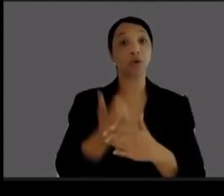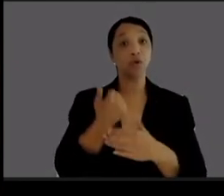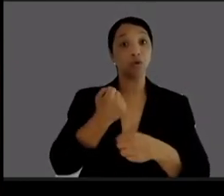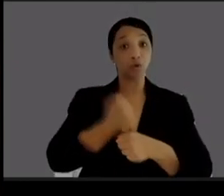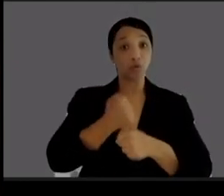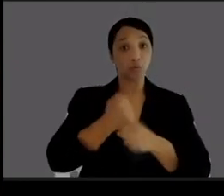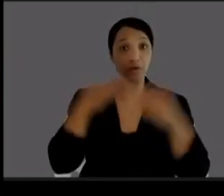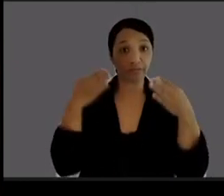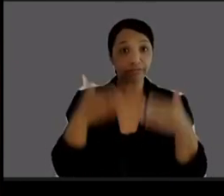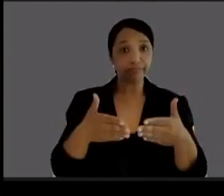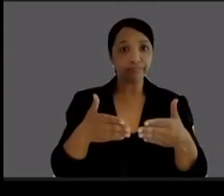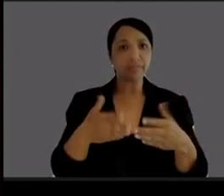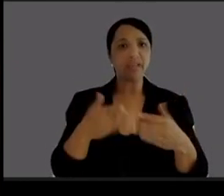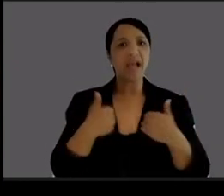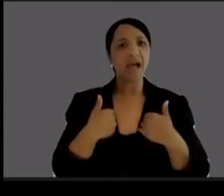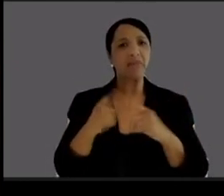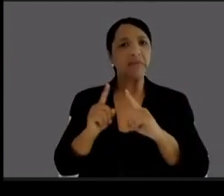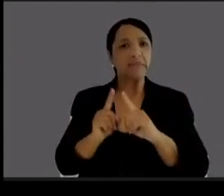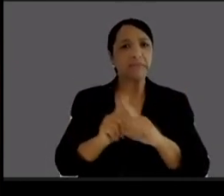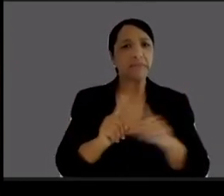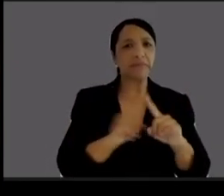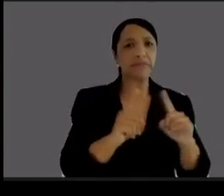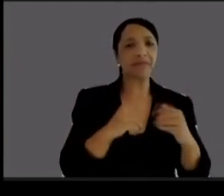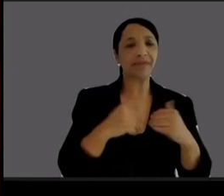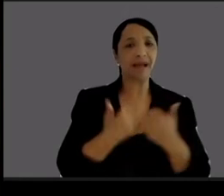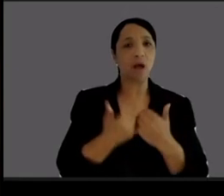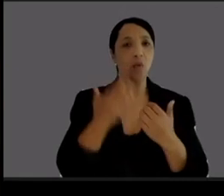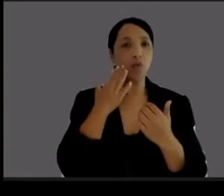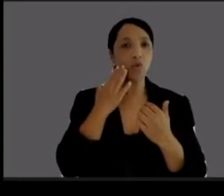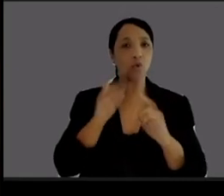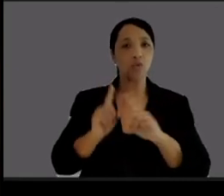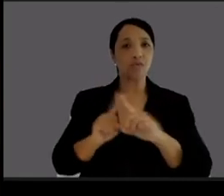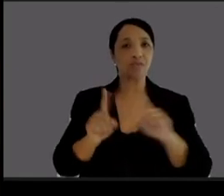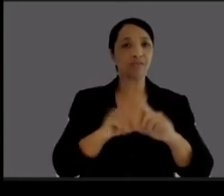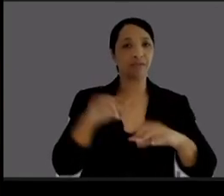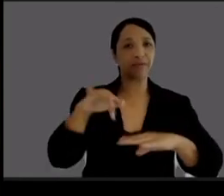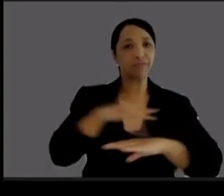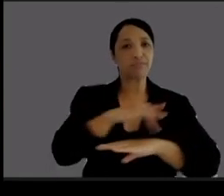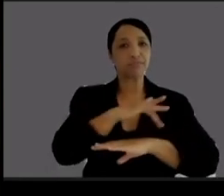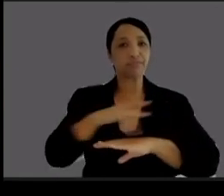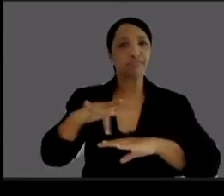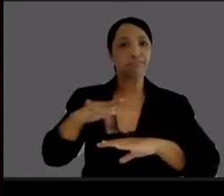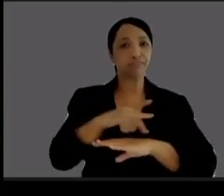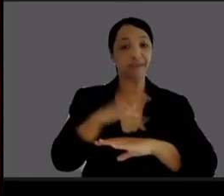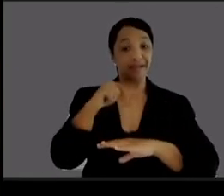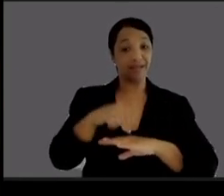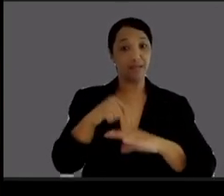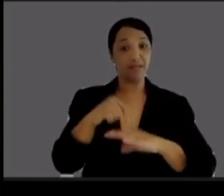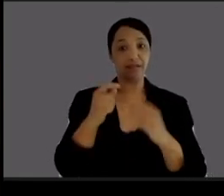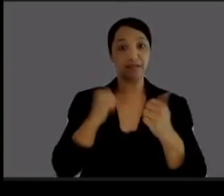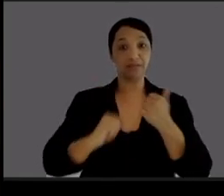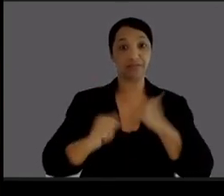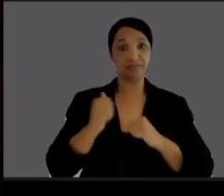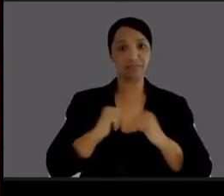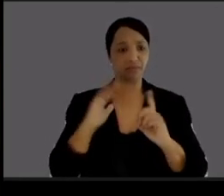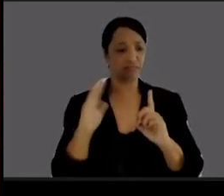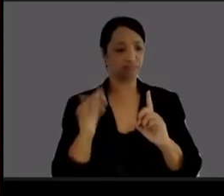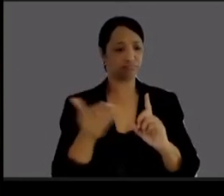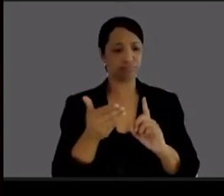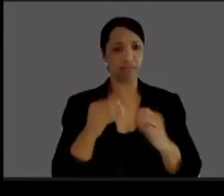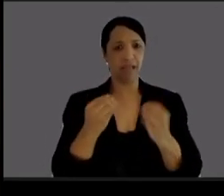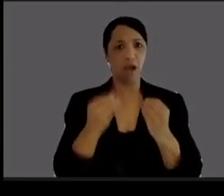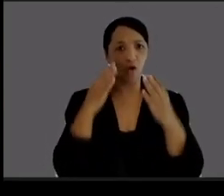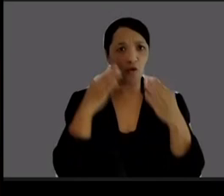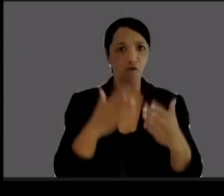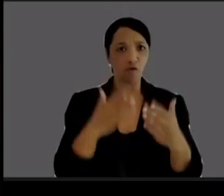な死士の精霊がクライマックスに登場して歌舞伎の醍醐であるレンジ士を演じ